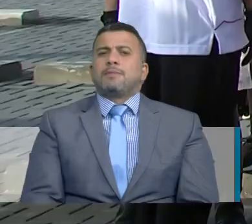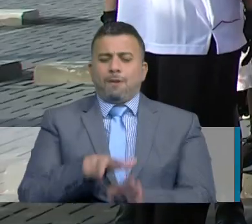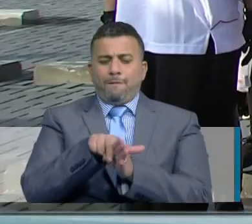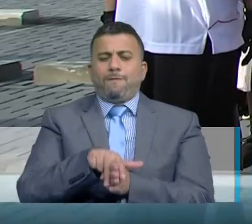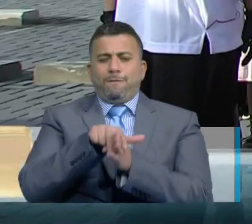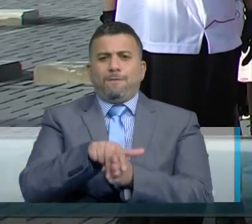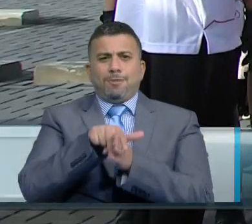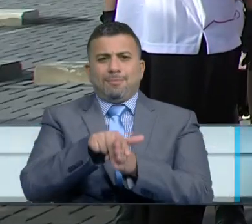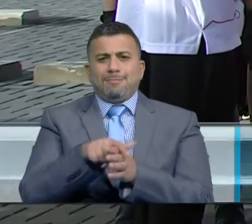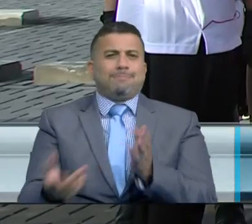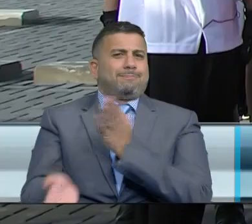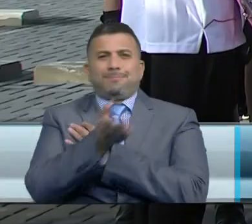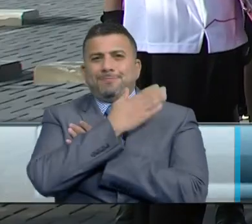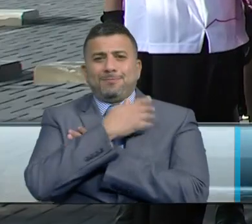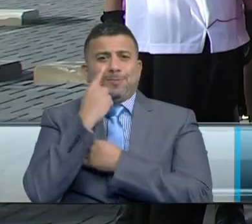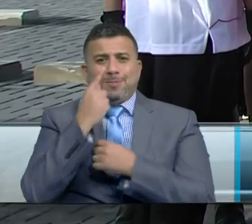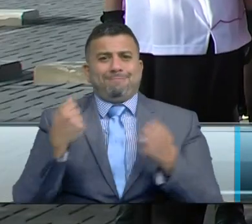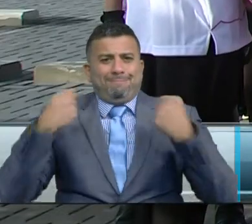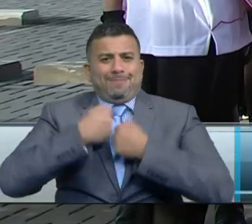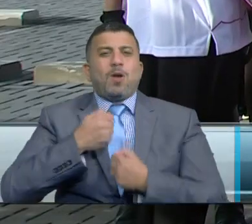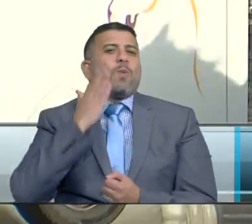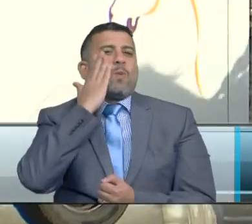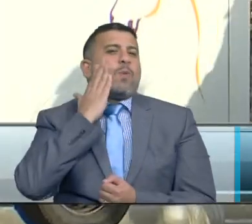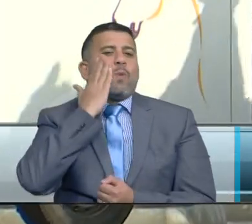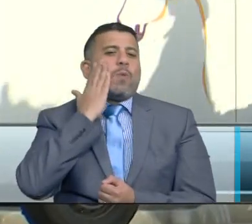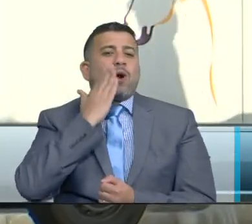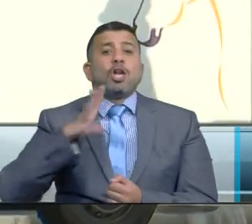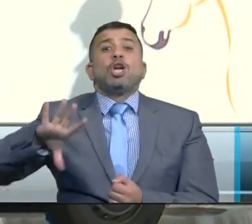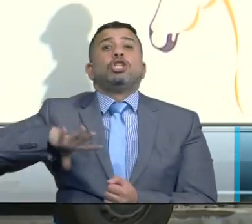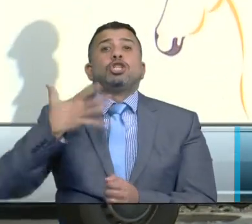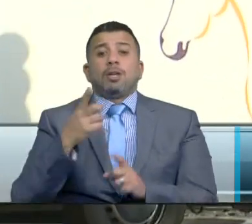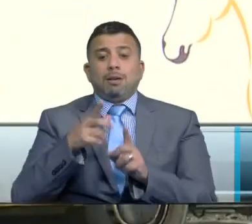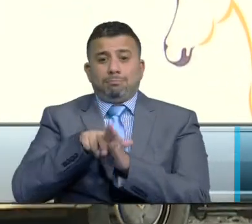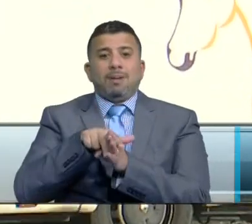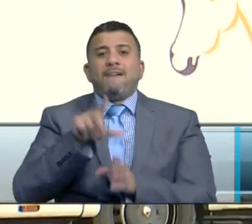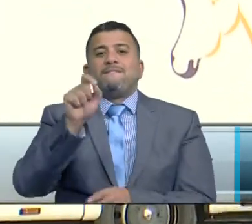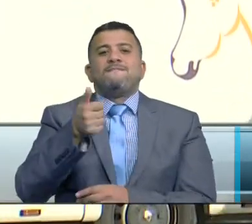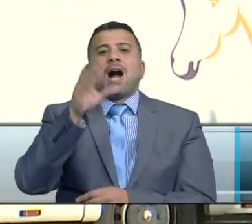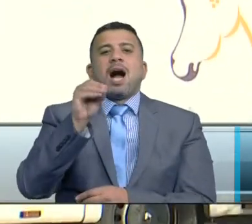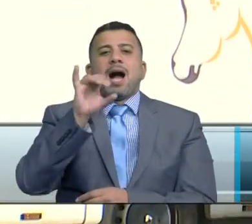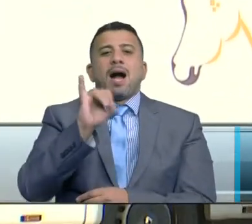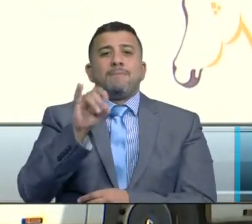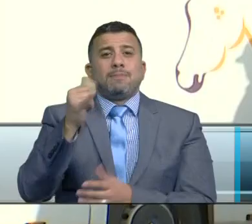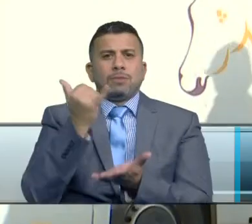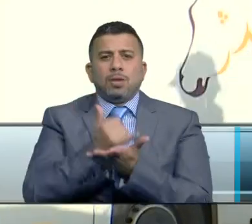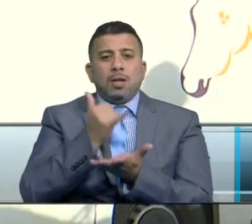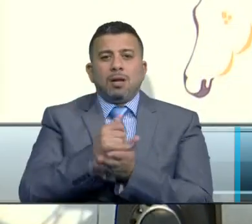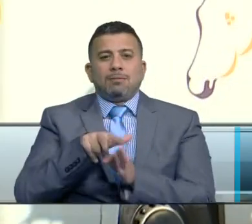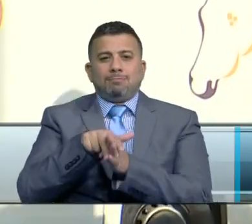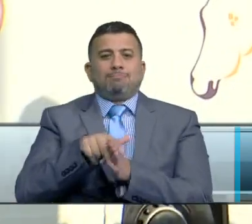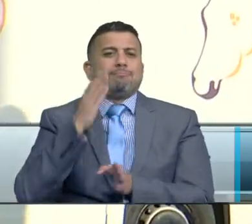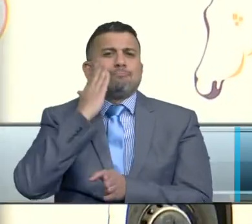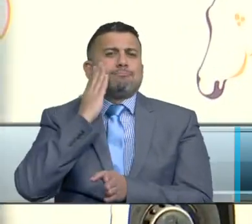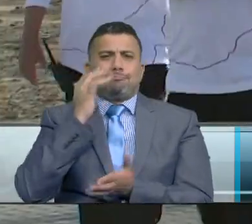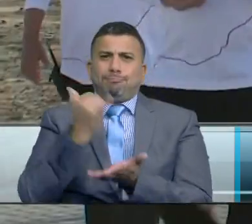بفرسانها المتوشحين باللون الوردي ويقودهم الشيخ فاهم بن سلطان القاسمي المبعوث الخاص للقافلة